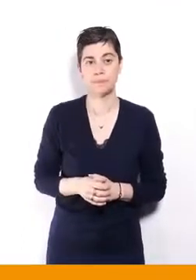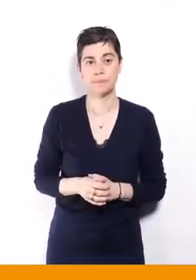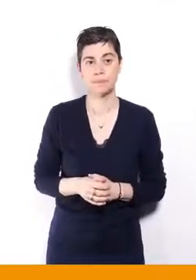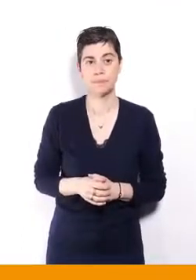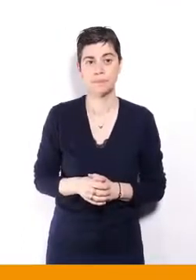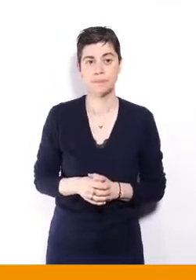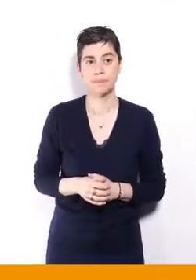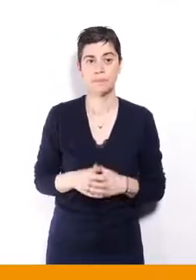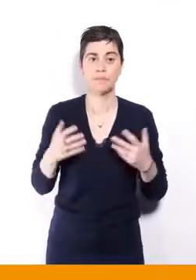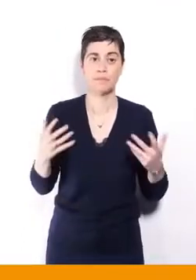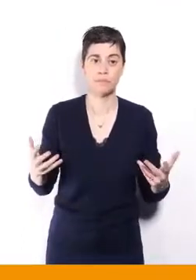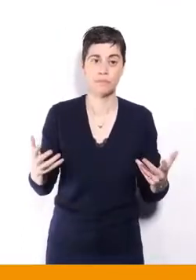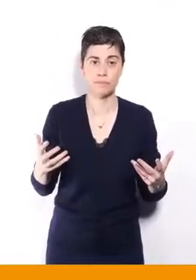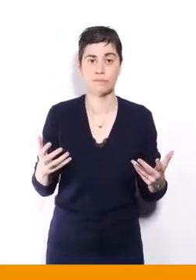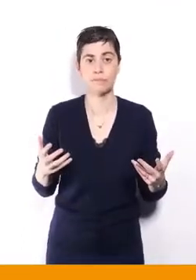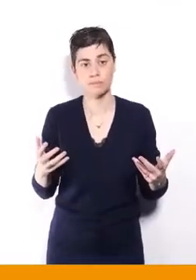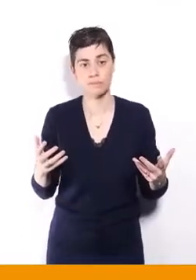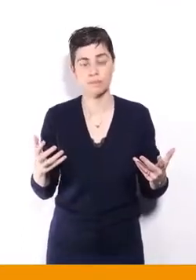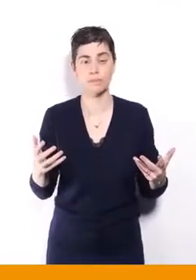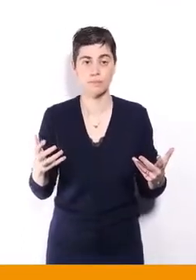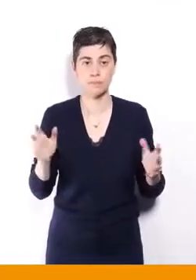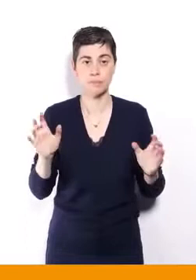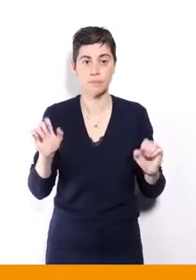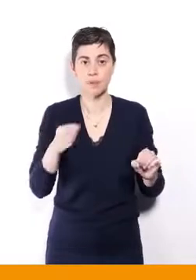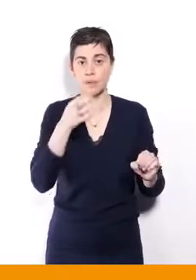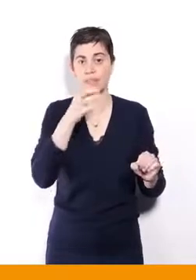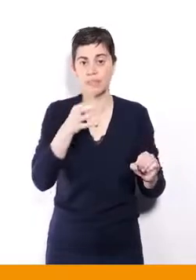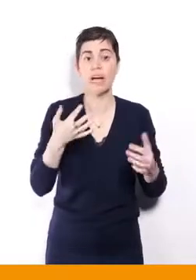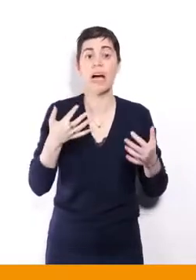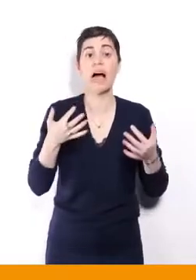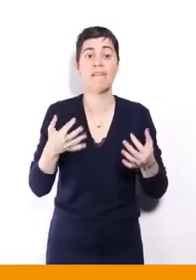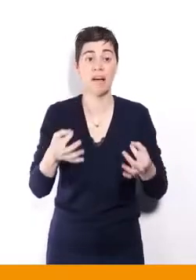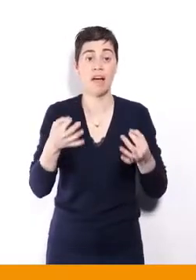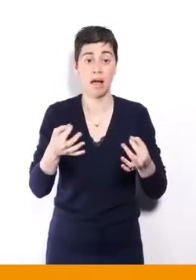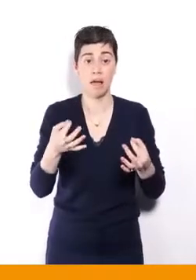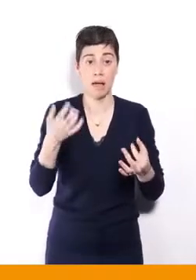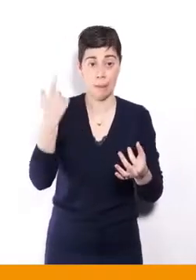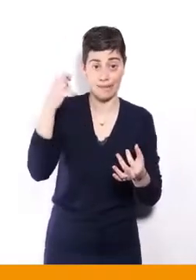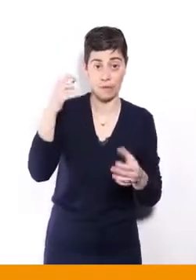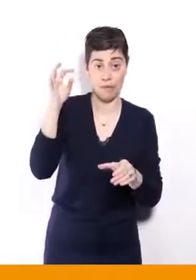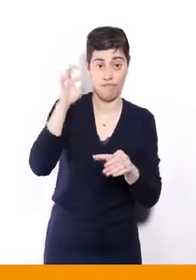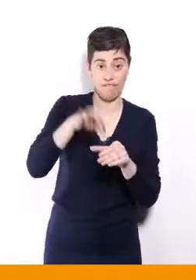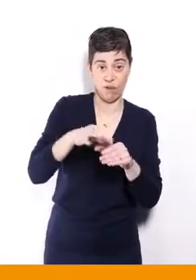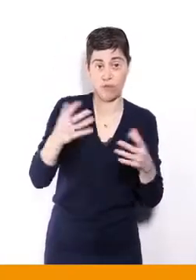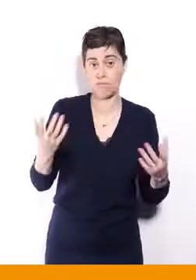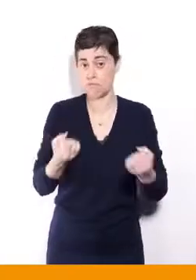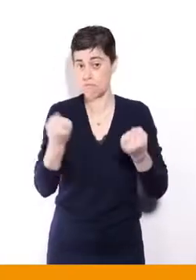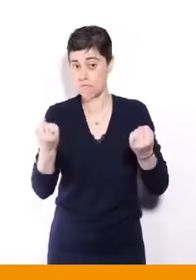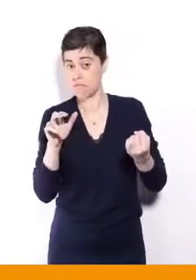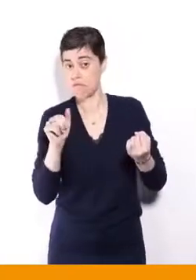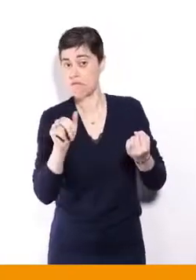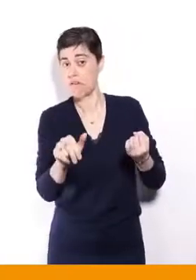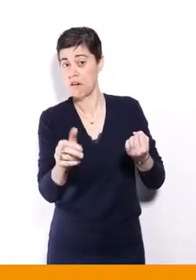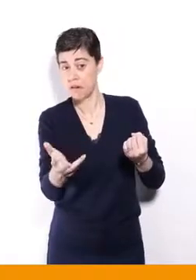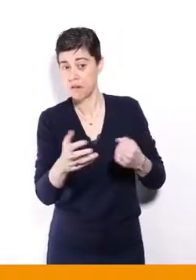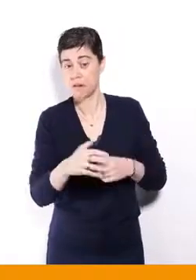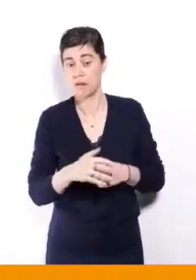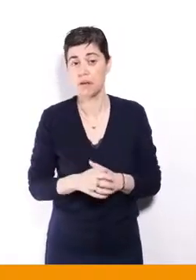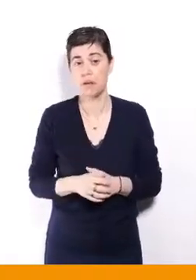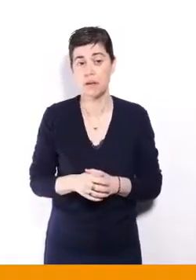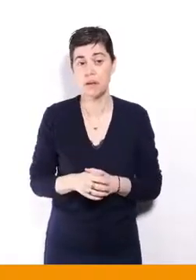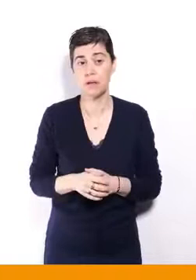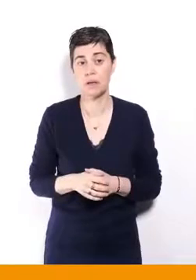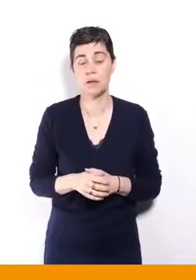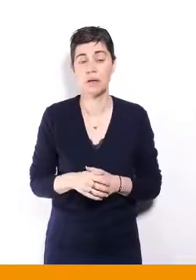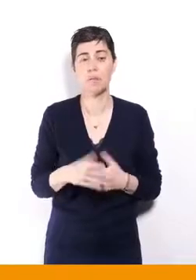Ce que l'on peut dire par rapport à la campagne présidentielle qui se présente, mais ça vous l'avez déjà dit lors du premier grand